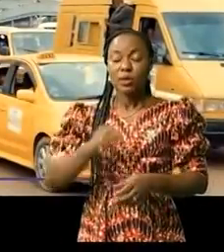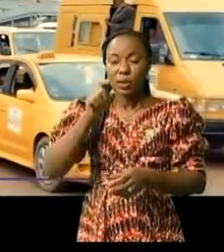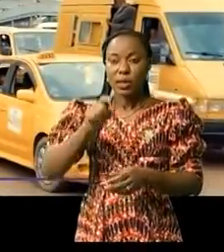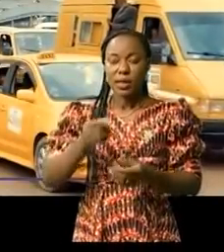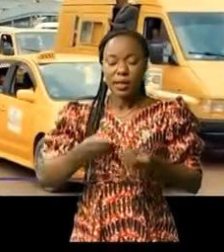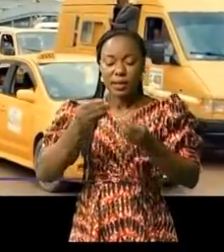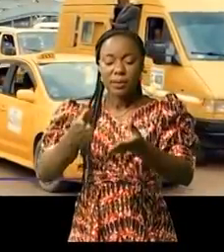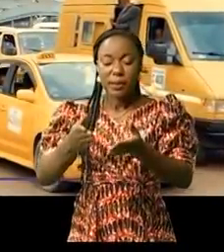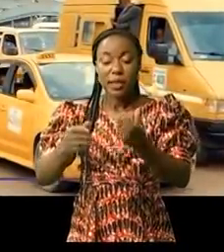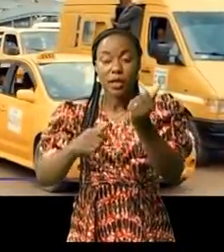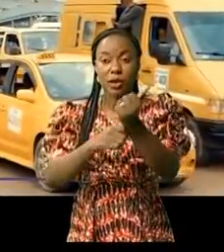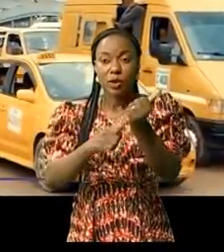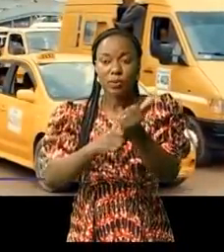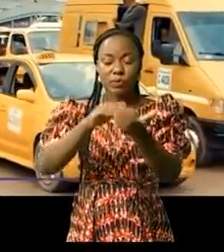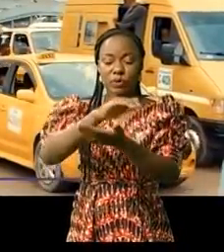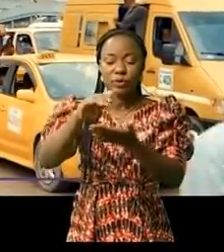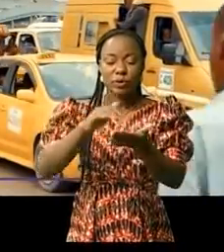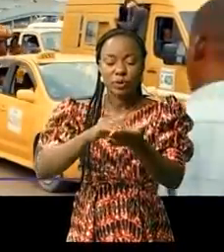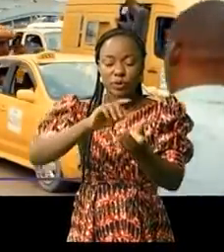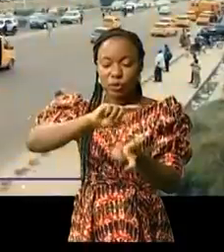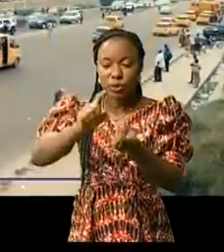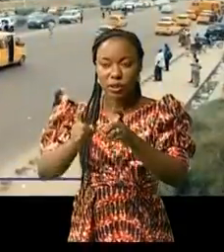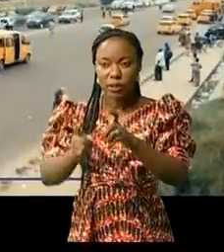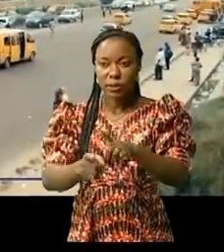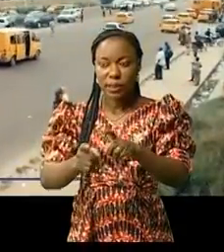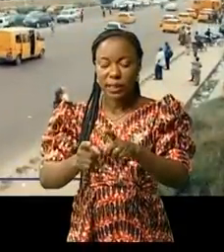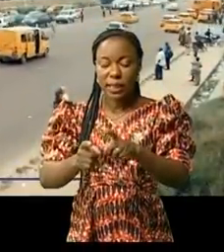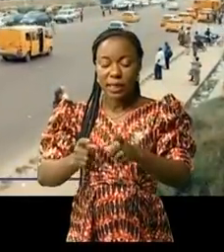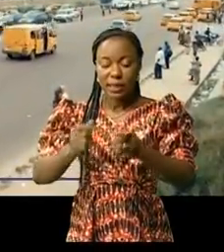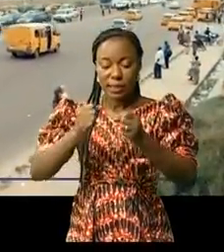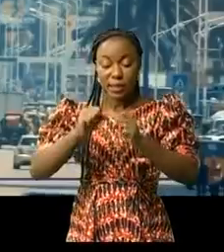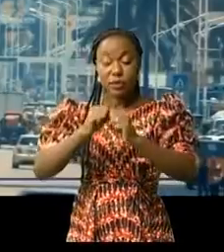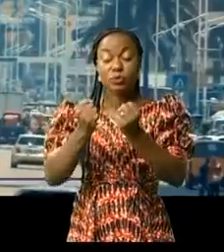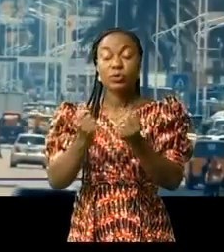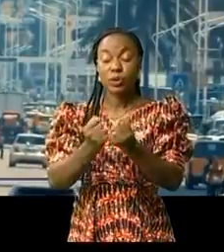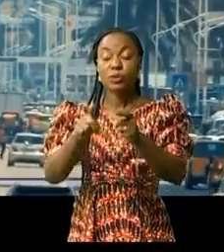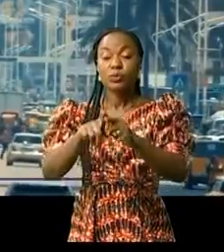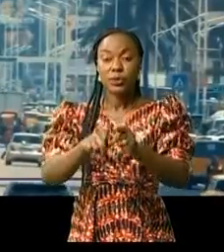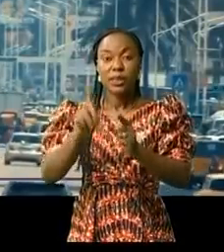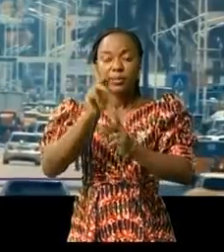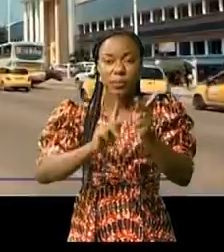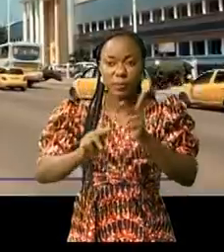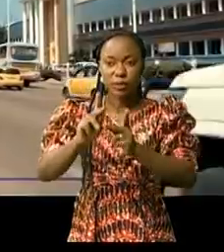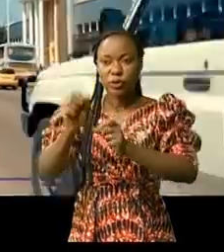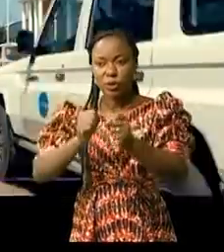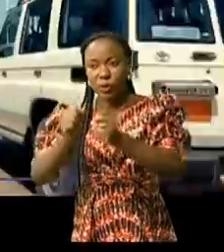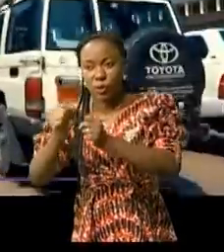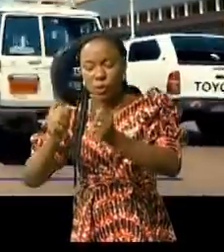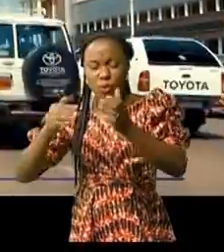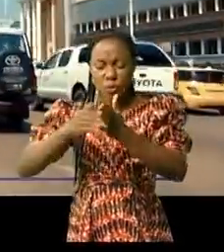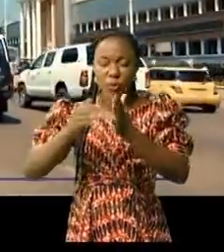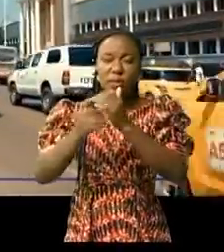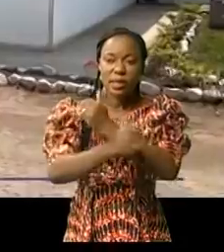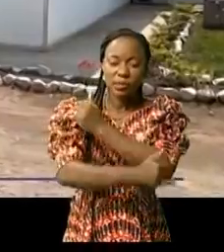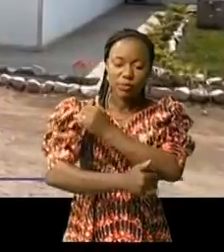du développement des luttes dans l'amélioration des conditions sociales de la population des combats contre la pauvreté et le